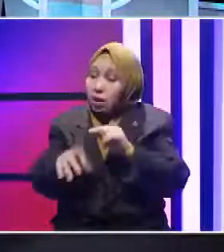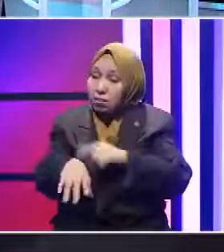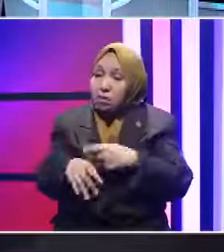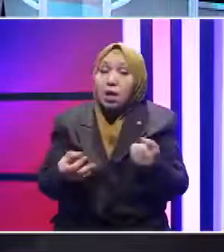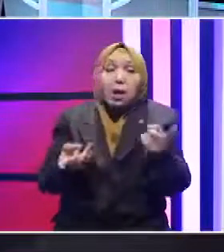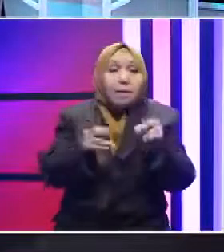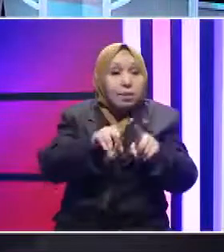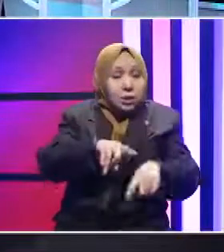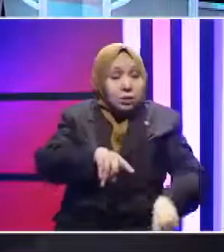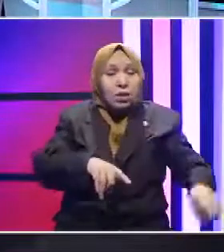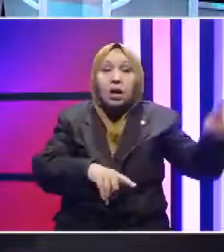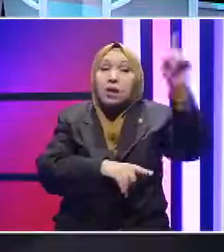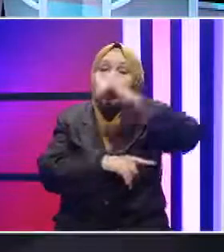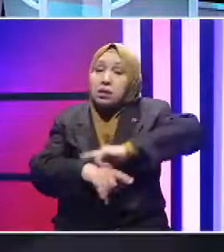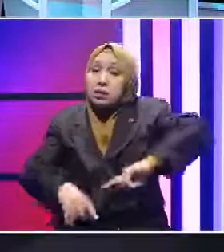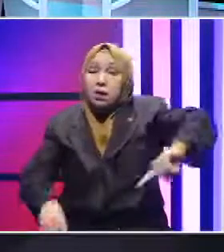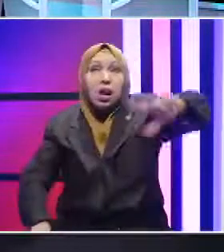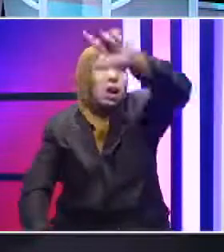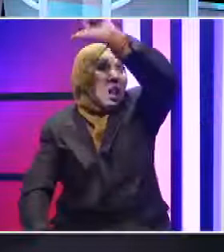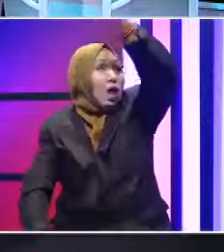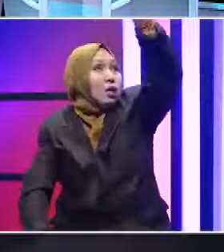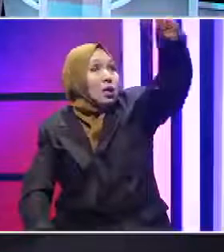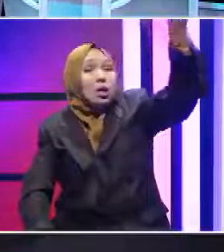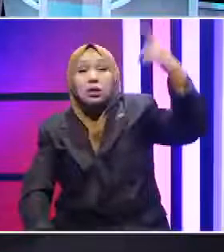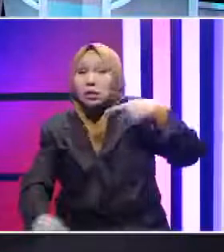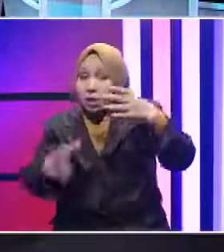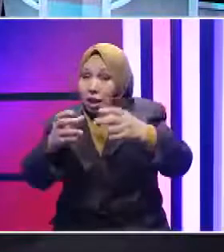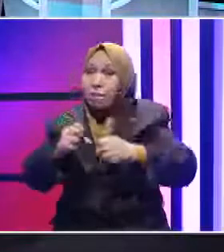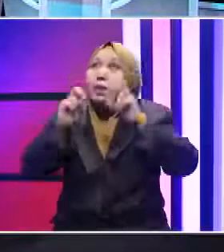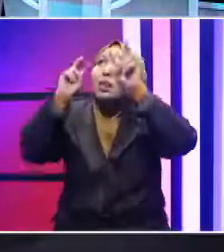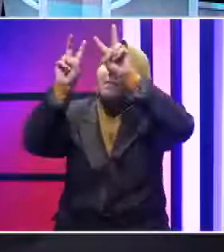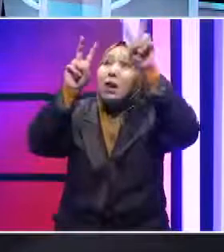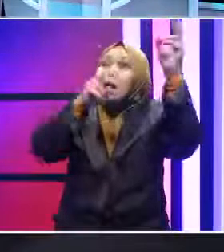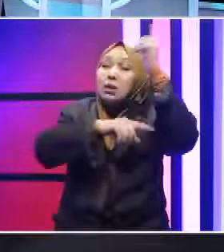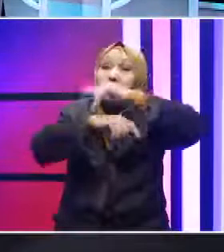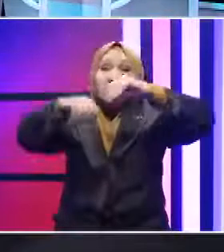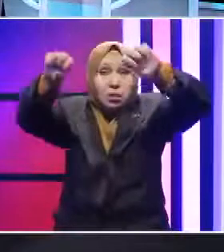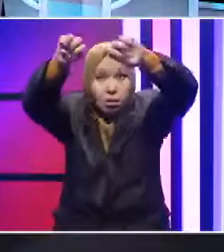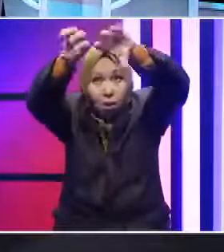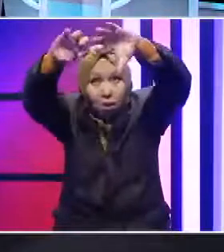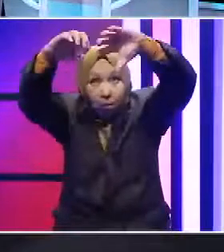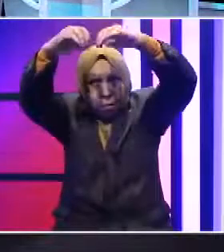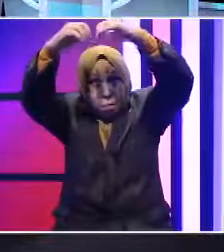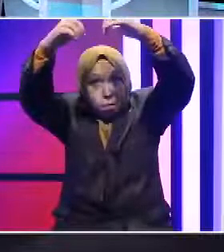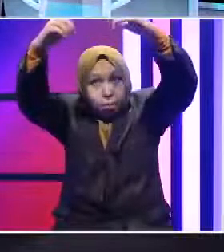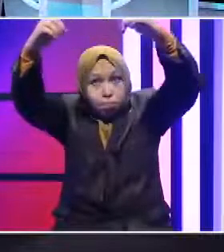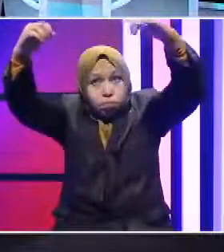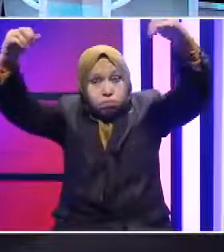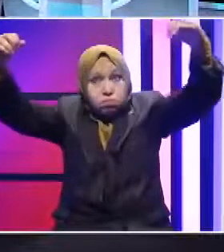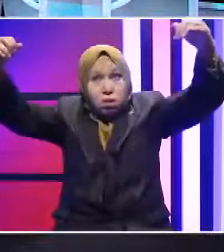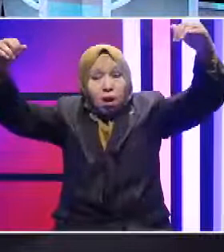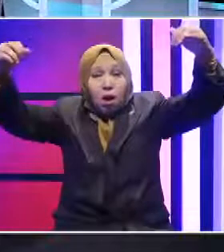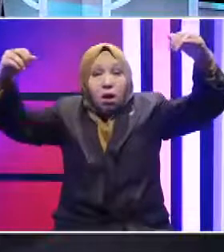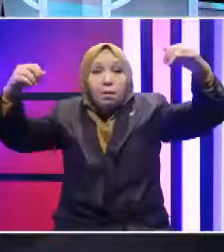hari kiamat, apabila langit yang utuh yang kita dapat hari ini akan terbelah. Ya, in fatarat